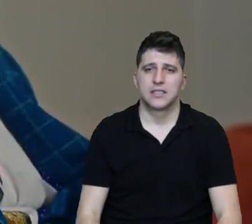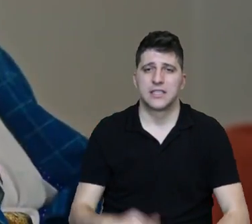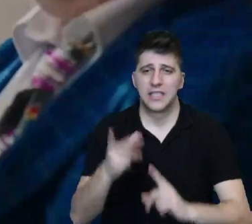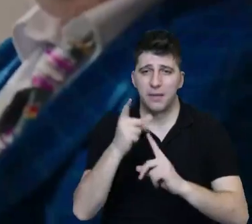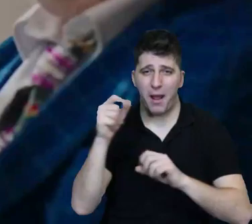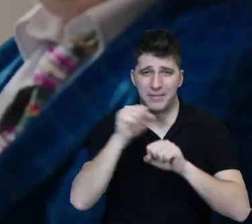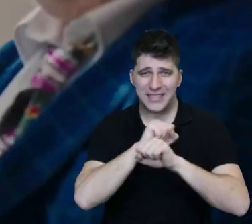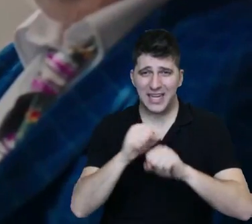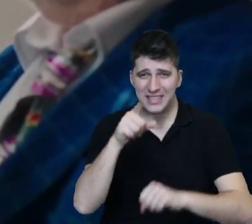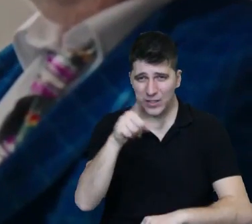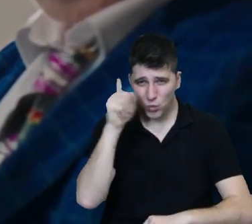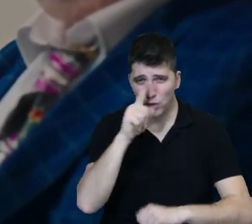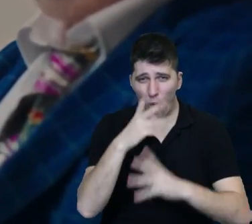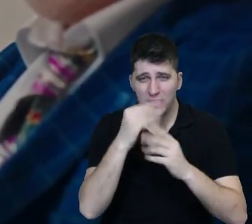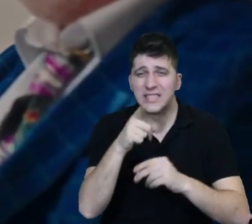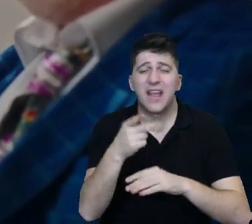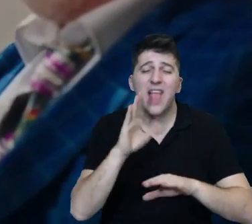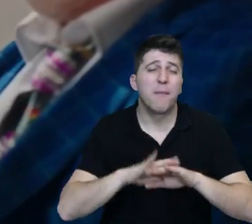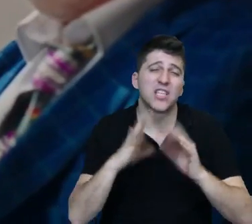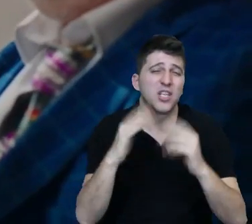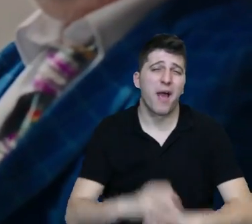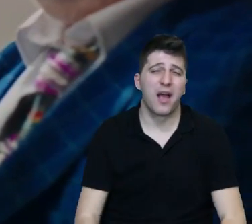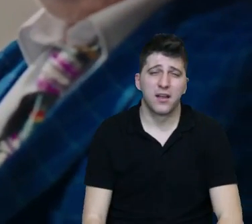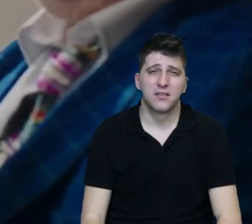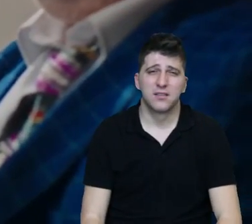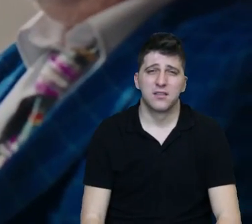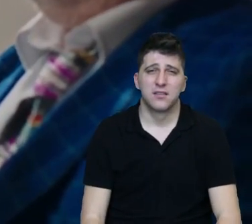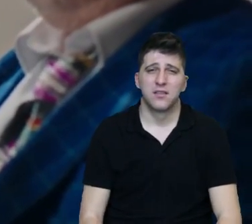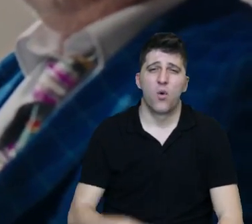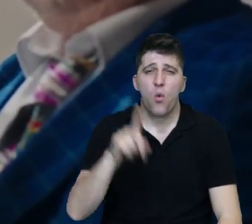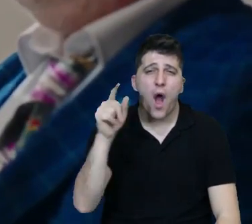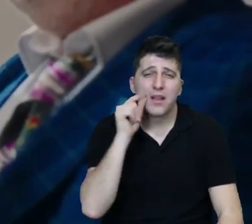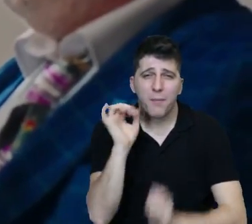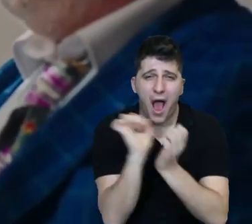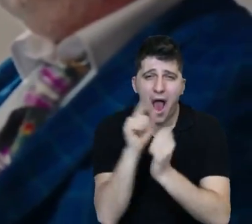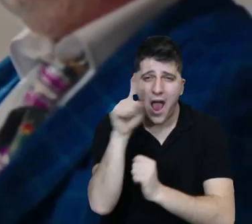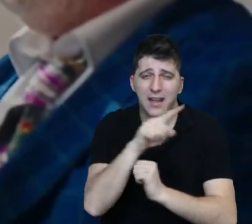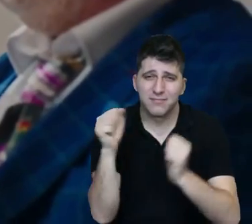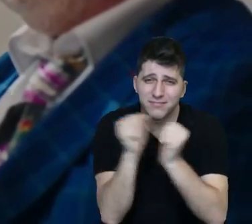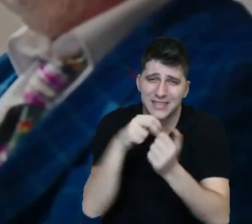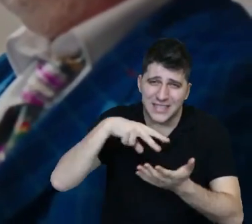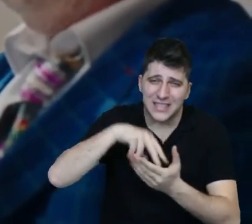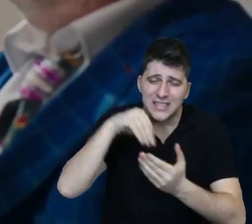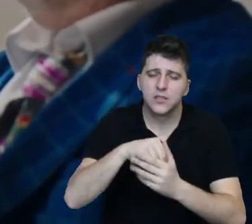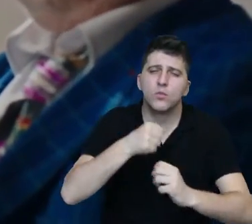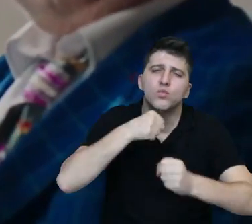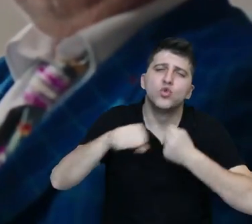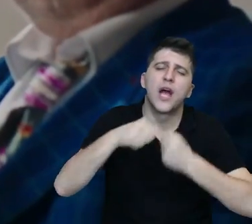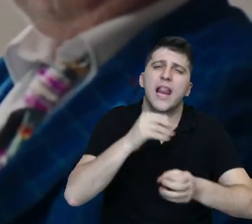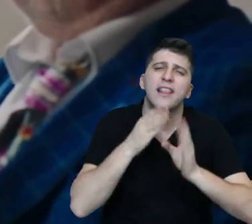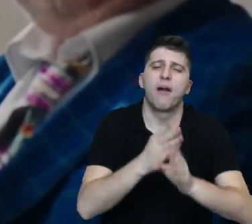İbrahim'in başına gelenler senin başına gelsen ne yaparsın acaba? O adam ailesini bir arada tutmak için canını dişine